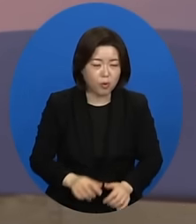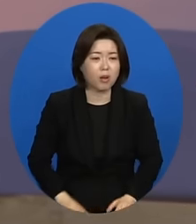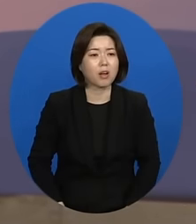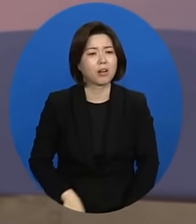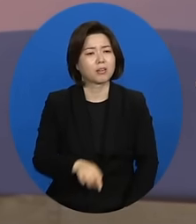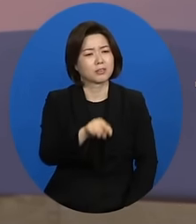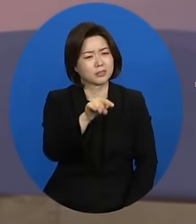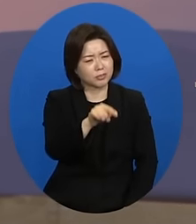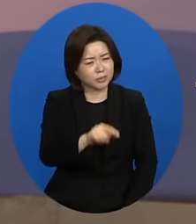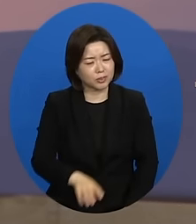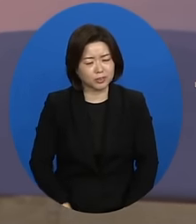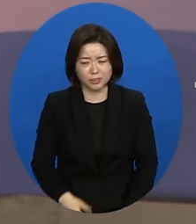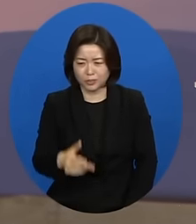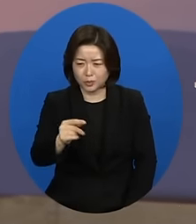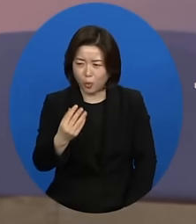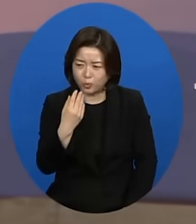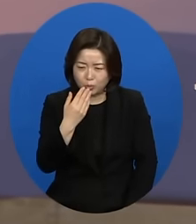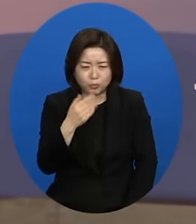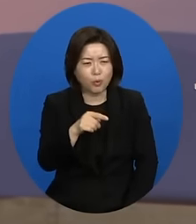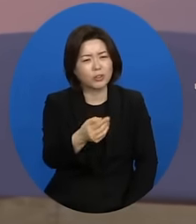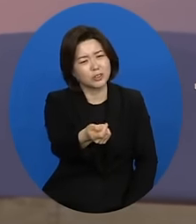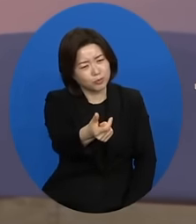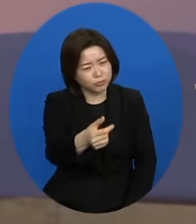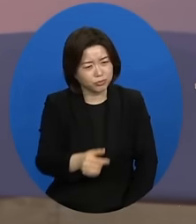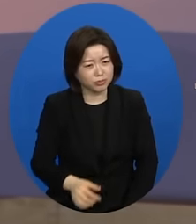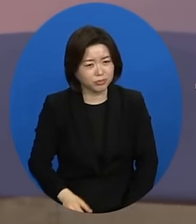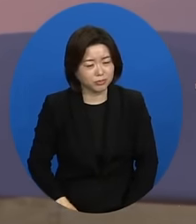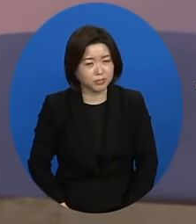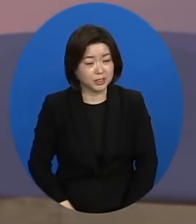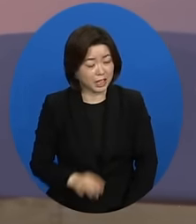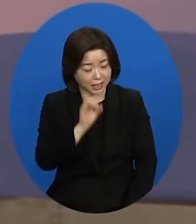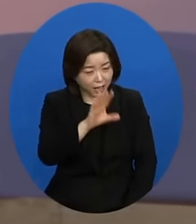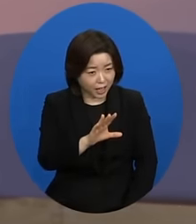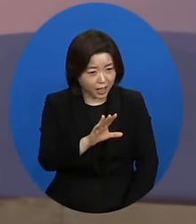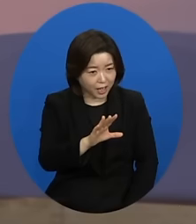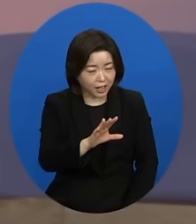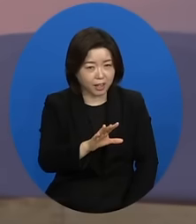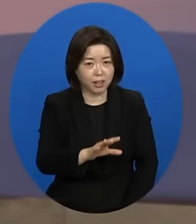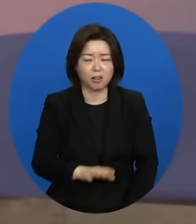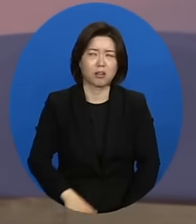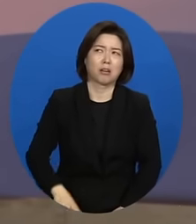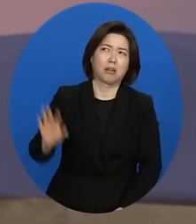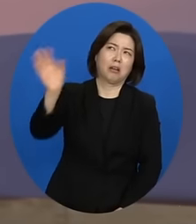그 똥 좀 먹었다고. 안 돼? 안 돼요.